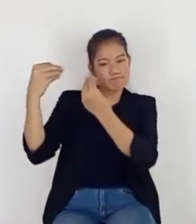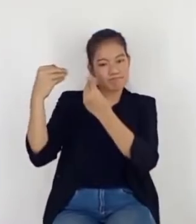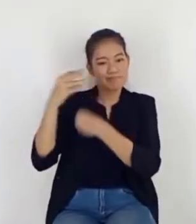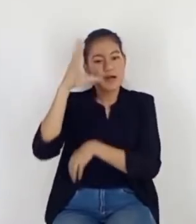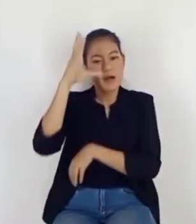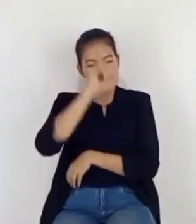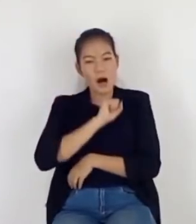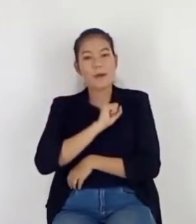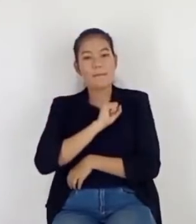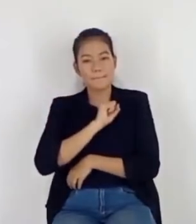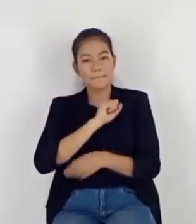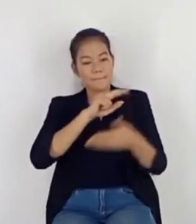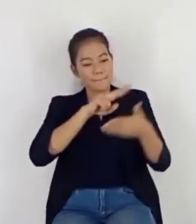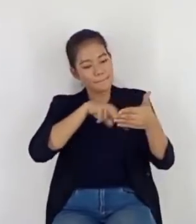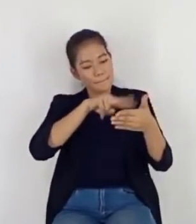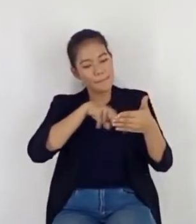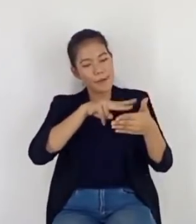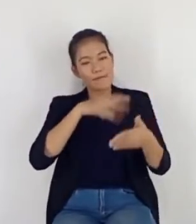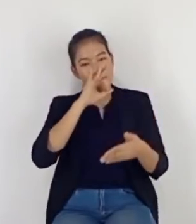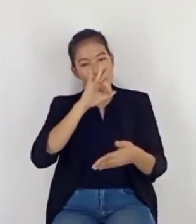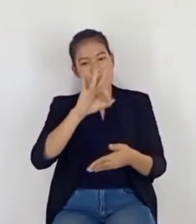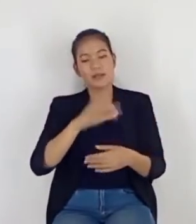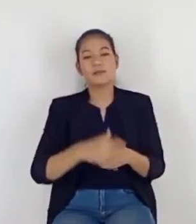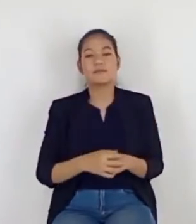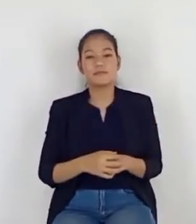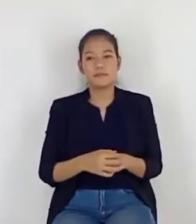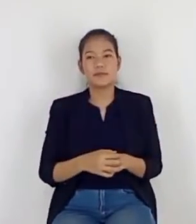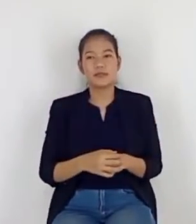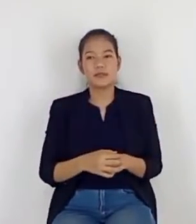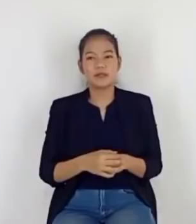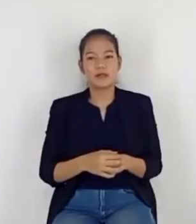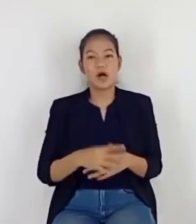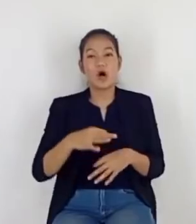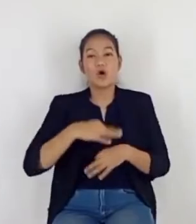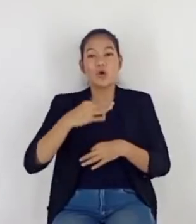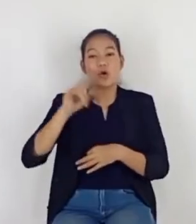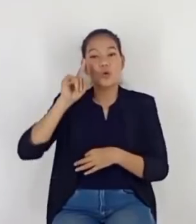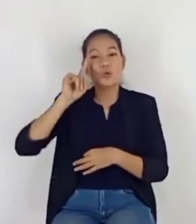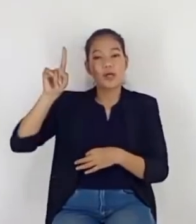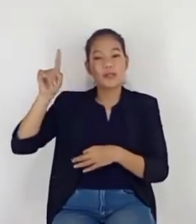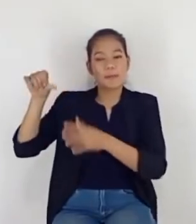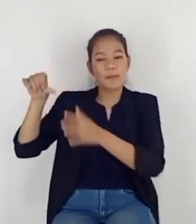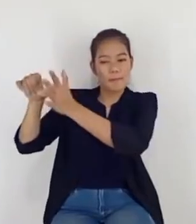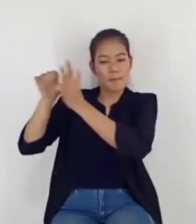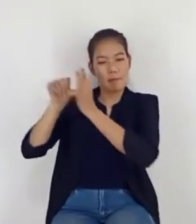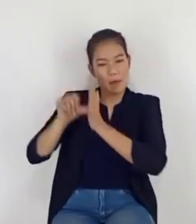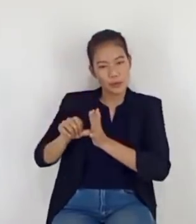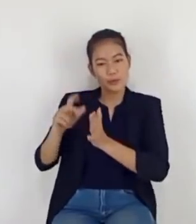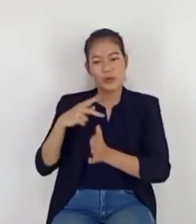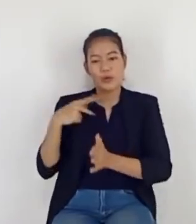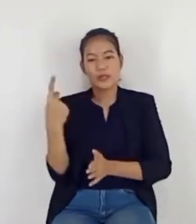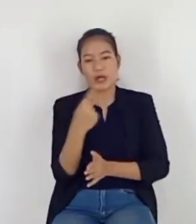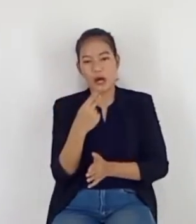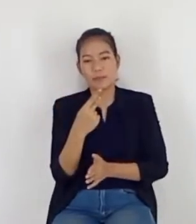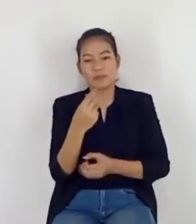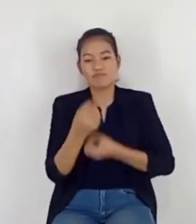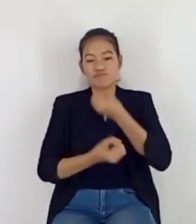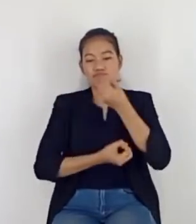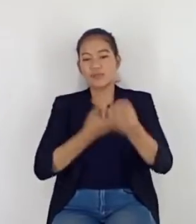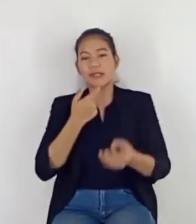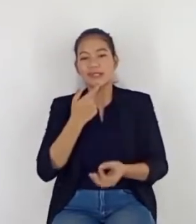pada saat kami membaca dan merenungkannya. Dan Roh Kuduslah yang menolong hamba-Mu dalam menjelaskan